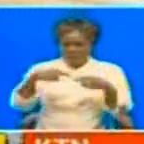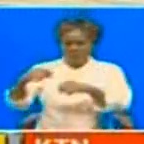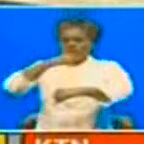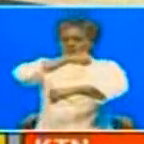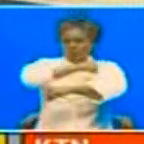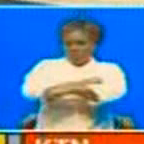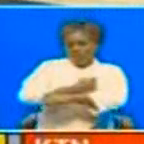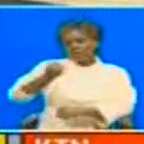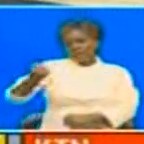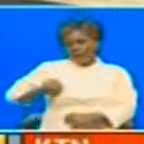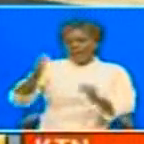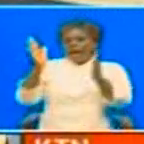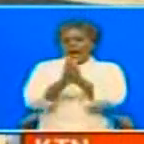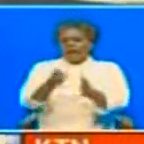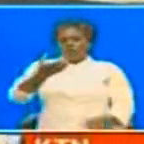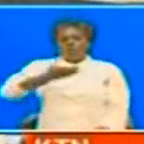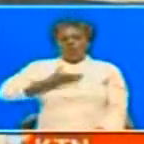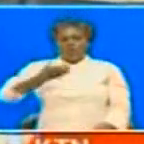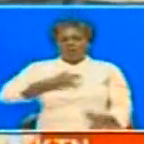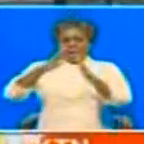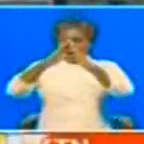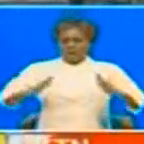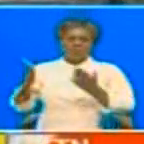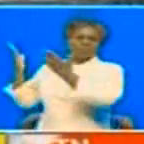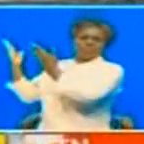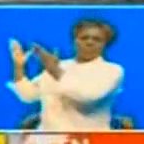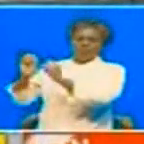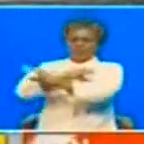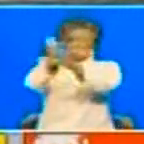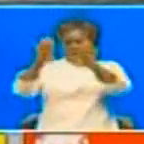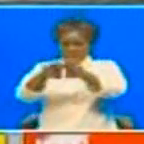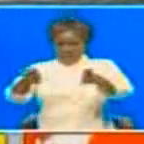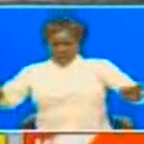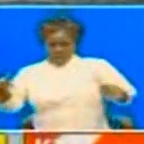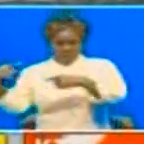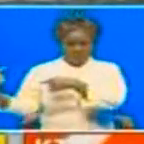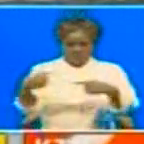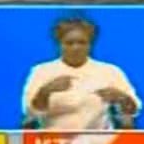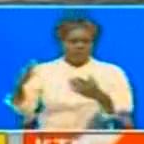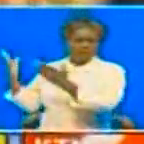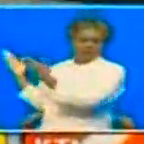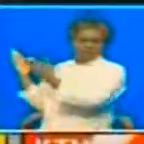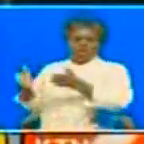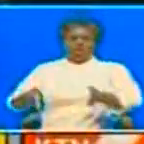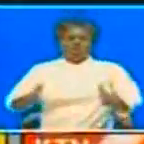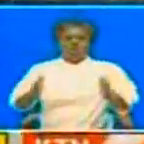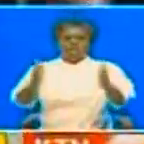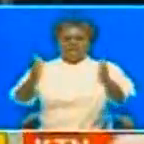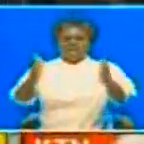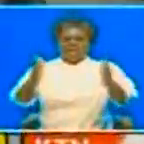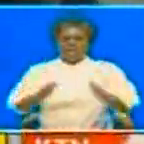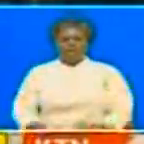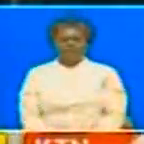hii ya wasichana na wamiliki wa jumba hili ni dhahiri. Ardhi inayozozaniwa ni kipande hiki cha barabara.